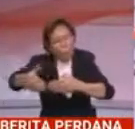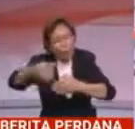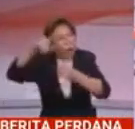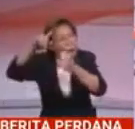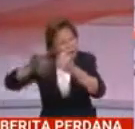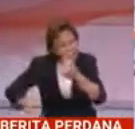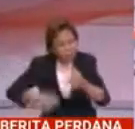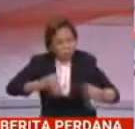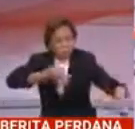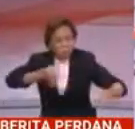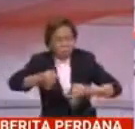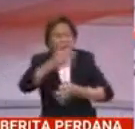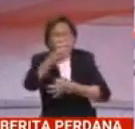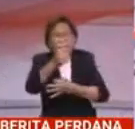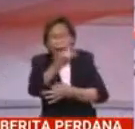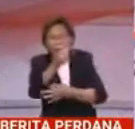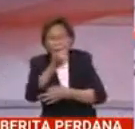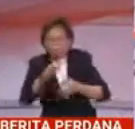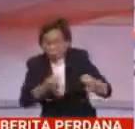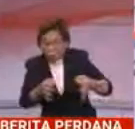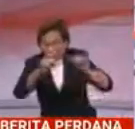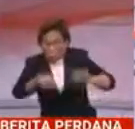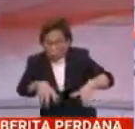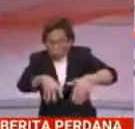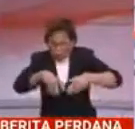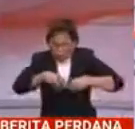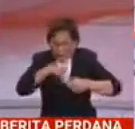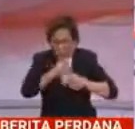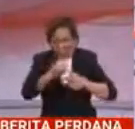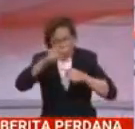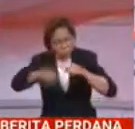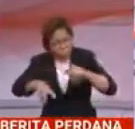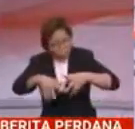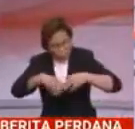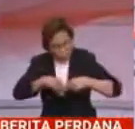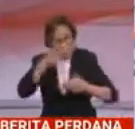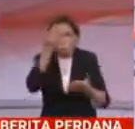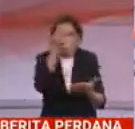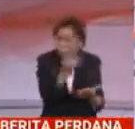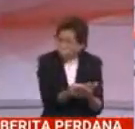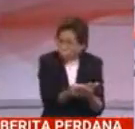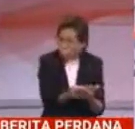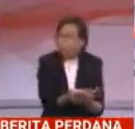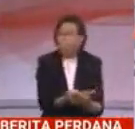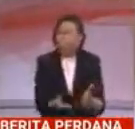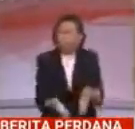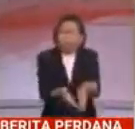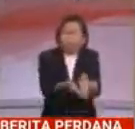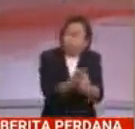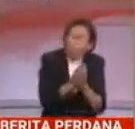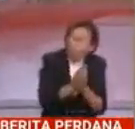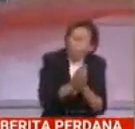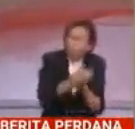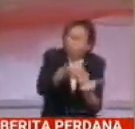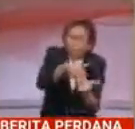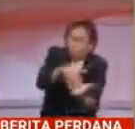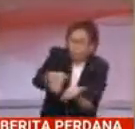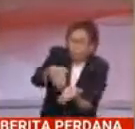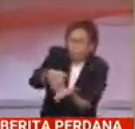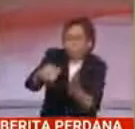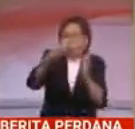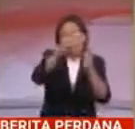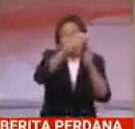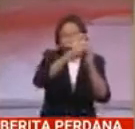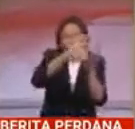sama ada keterangan Muhammad Hazim itu boleh diterima atau tidak sebagai bukti. Mengenai permohonan menggugurkan beberapa